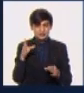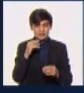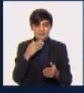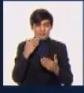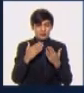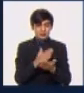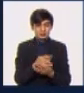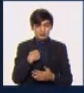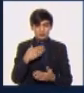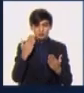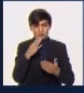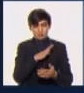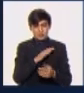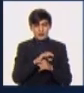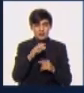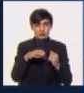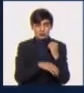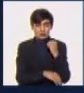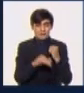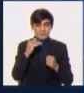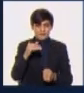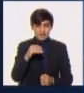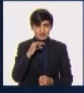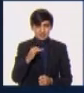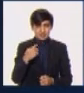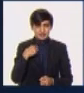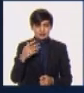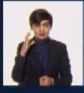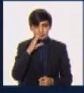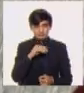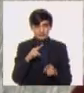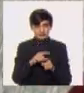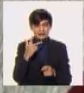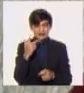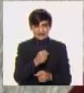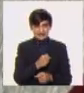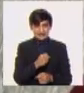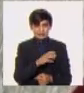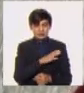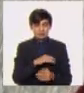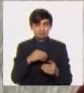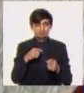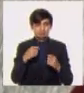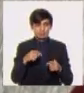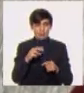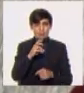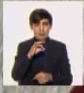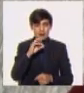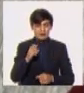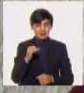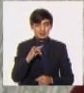Наш фильм вышел в прокат в конце февраля. Мы успели 3 недели в прокате побыть, потом как бы начался